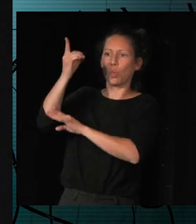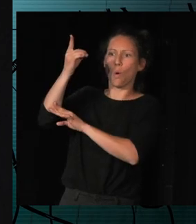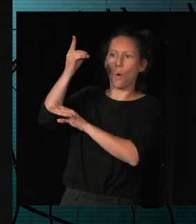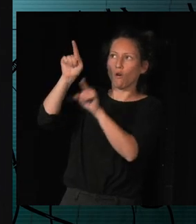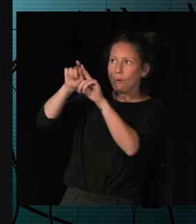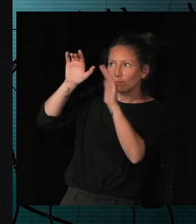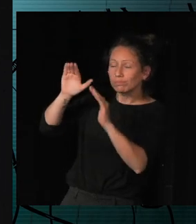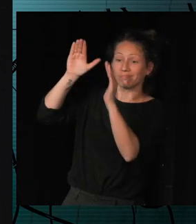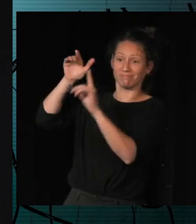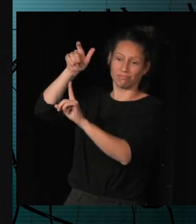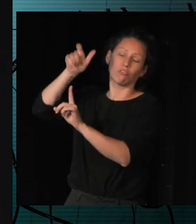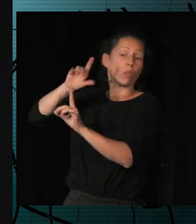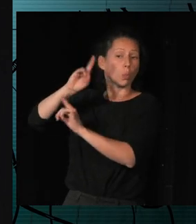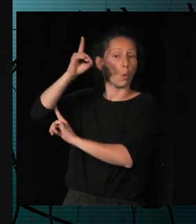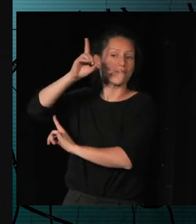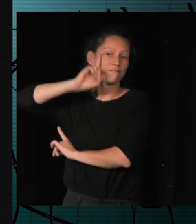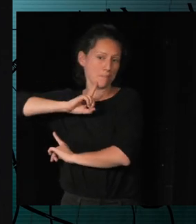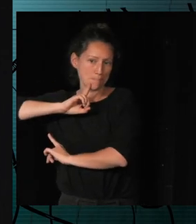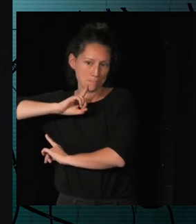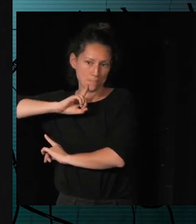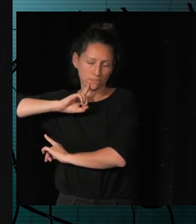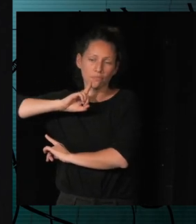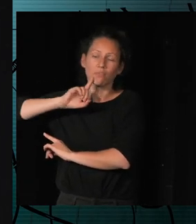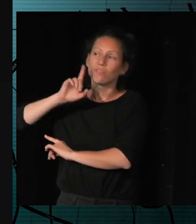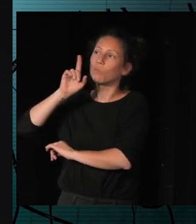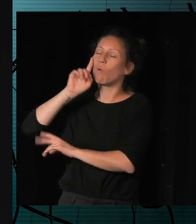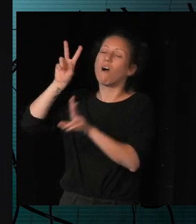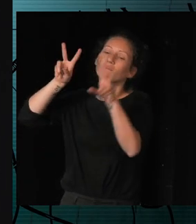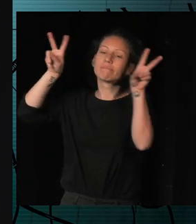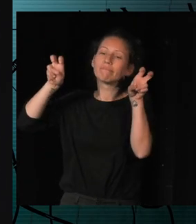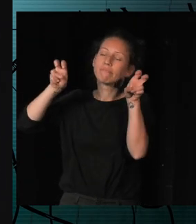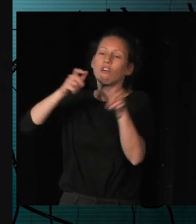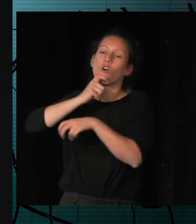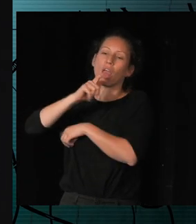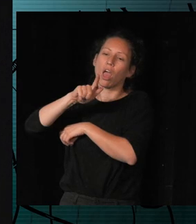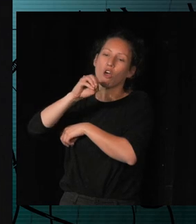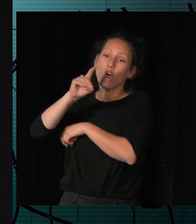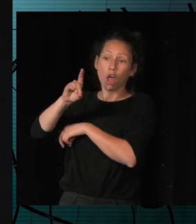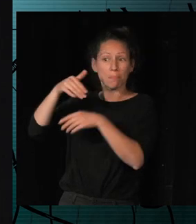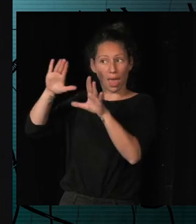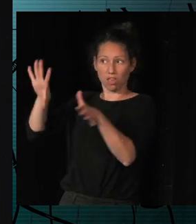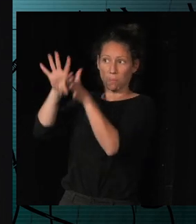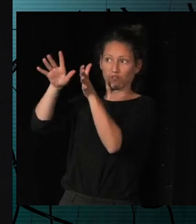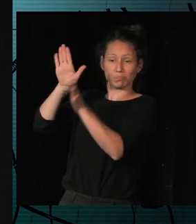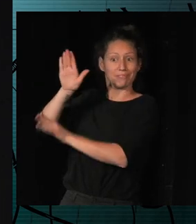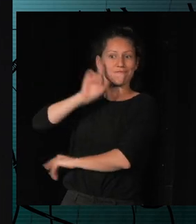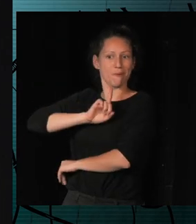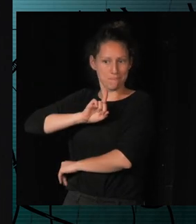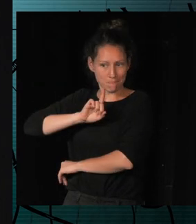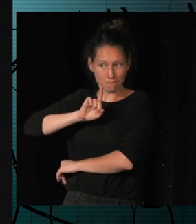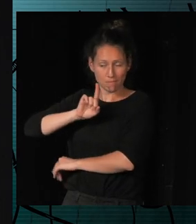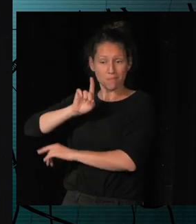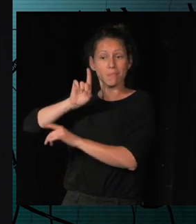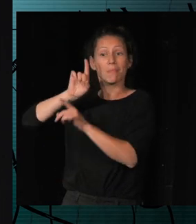une Dieu parce qu' elle est nommé Dieu God machin mais c'est à chaque fois représenté comme une femme est également un